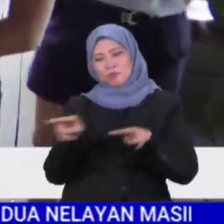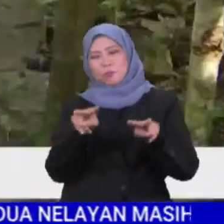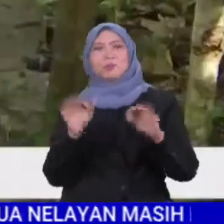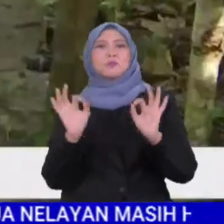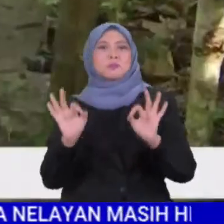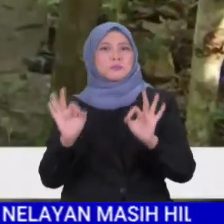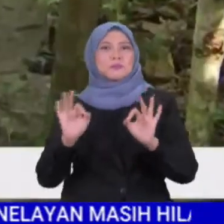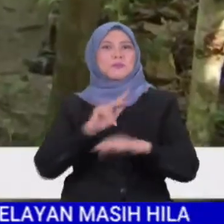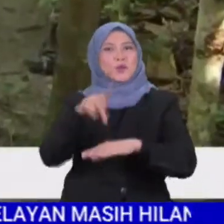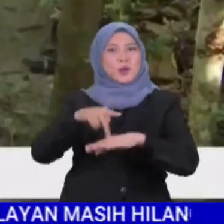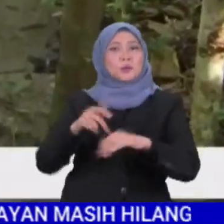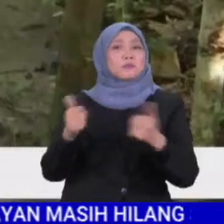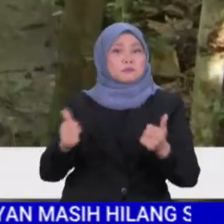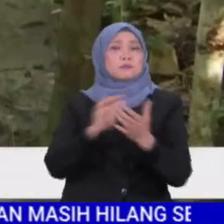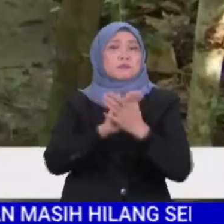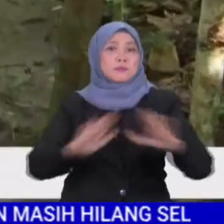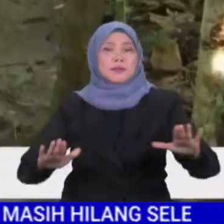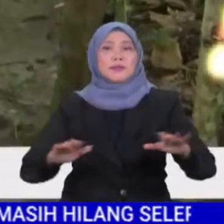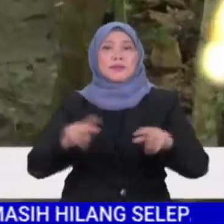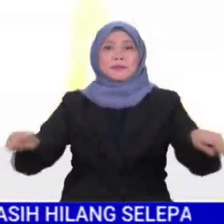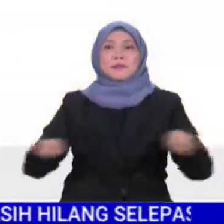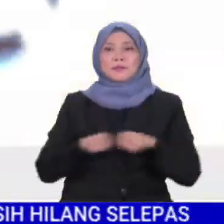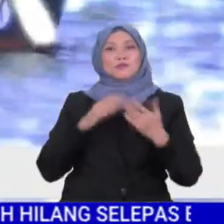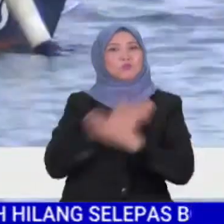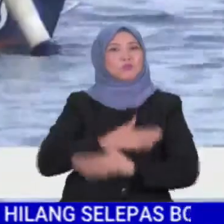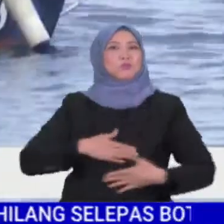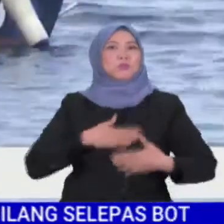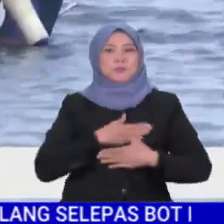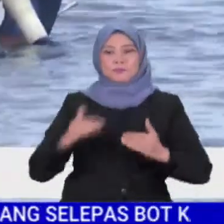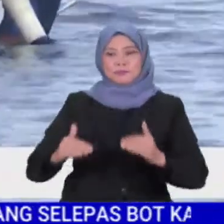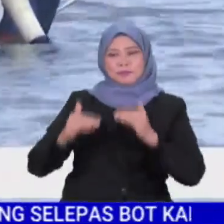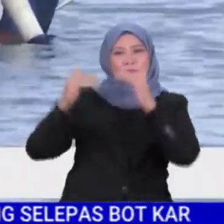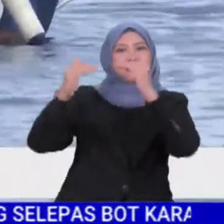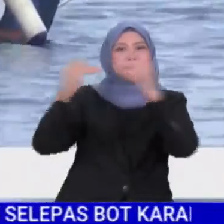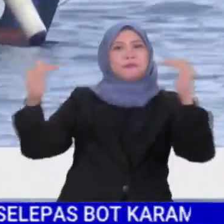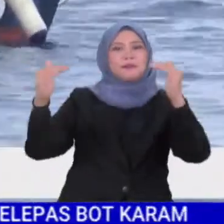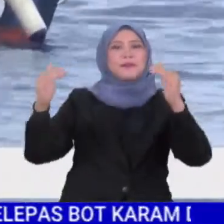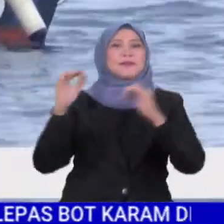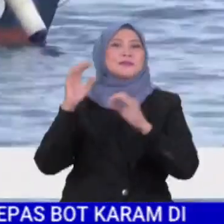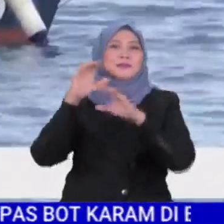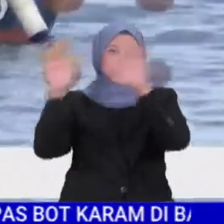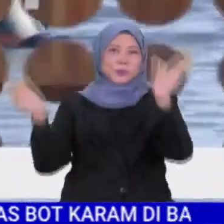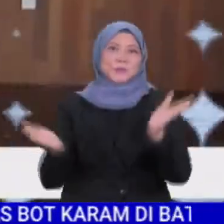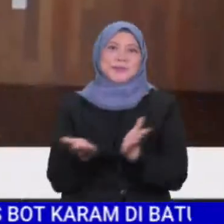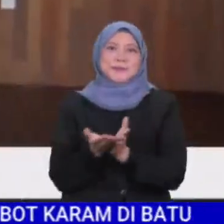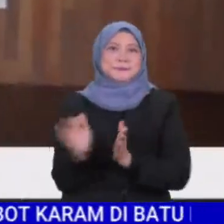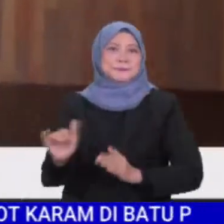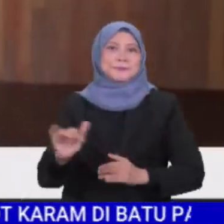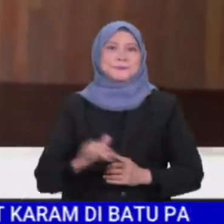dengan kawalan keselamatan di kawasan peranginan indah bertaraf dunia ini.